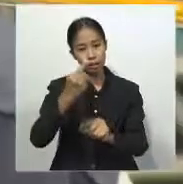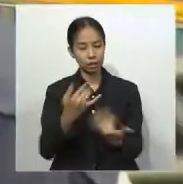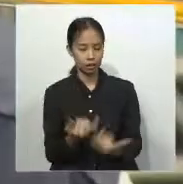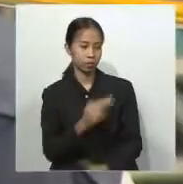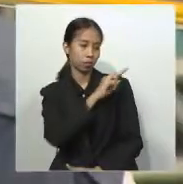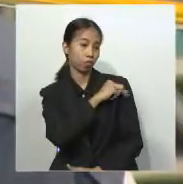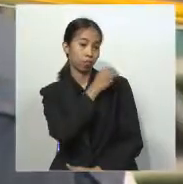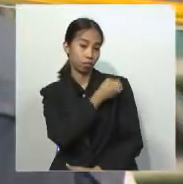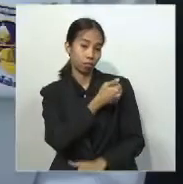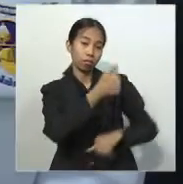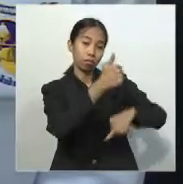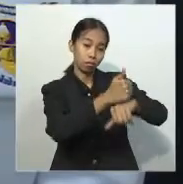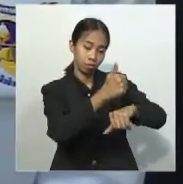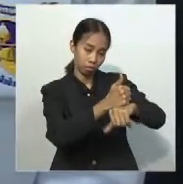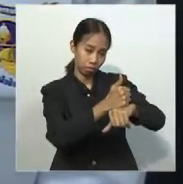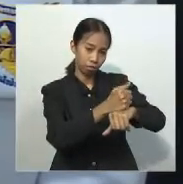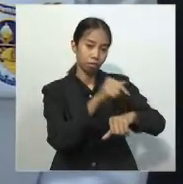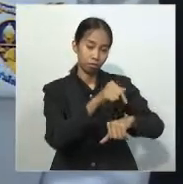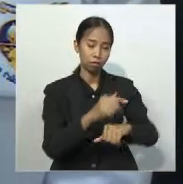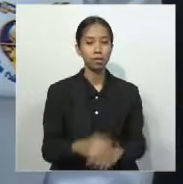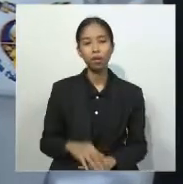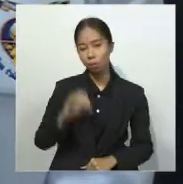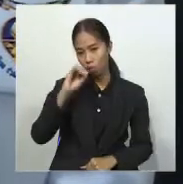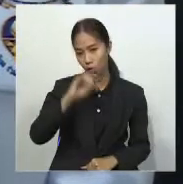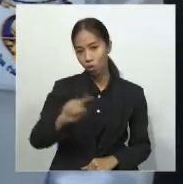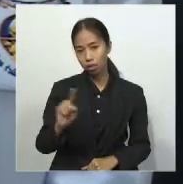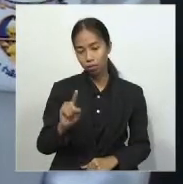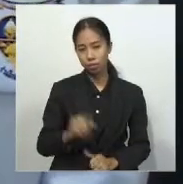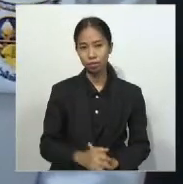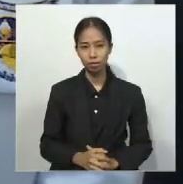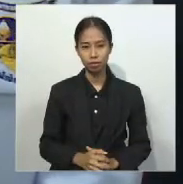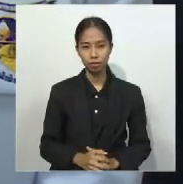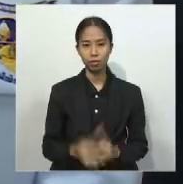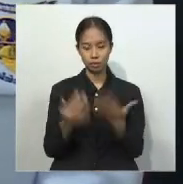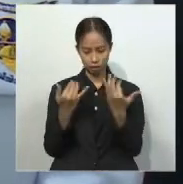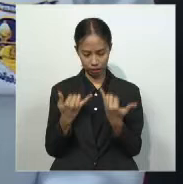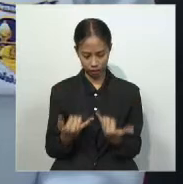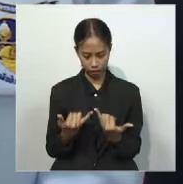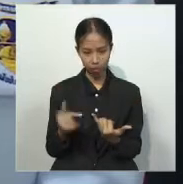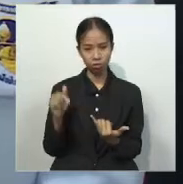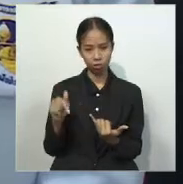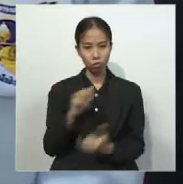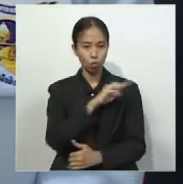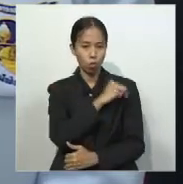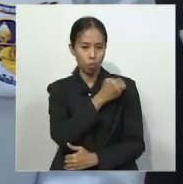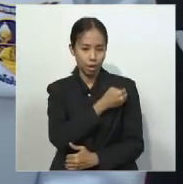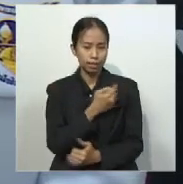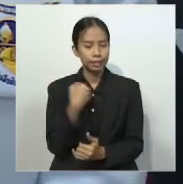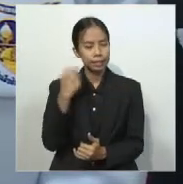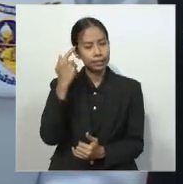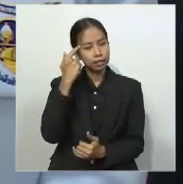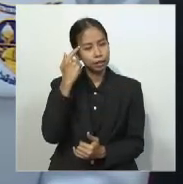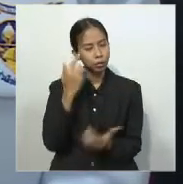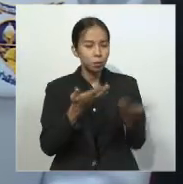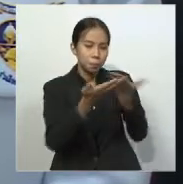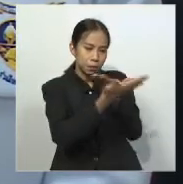วรผู้อำนวยการโรงพยาบาลนพรัตน์ราชธานีบอกว่าคลินิกมลพิษเนี่ยนะคะโรงพยาบาลมีการปรึกษาไปยังกร